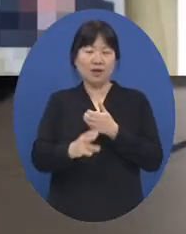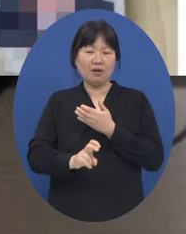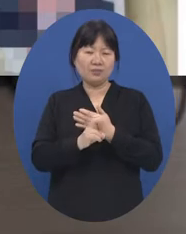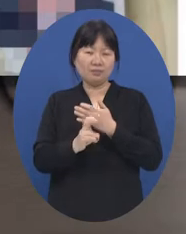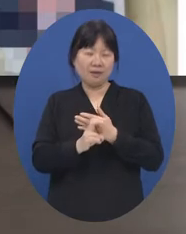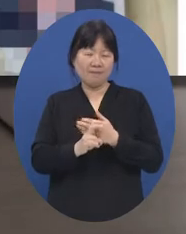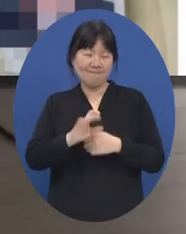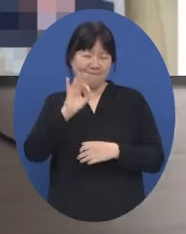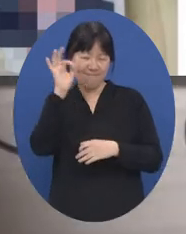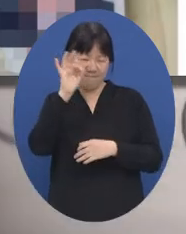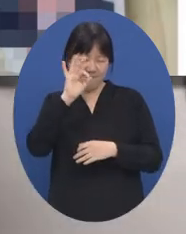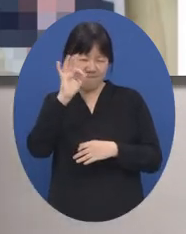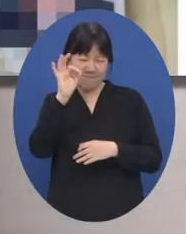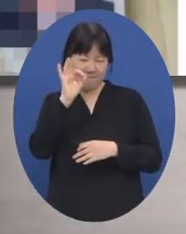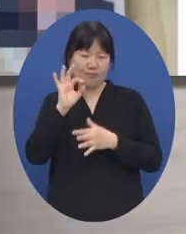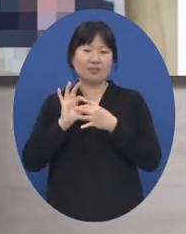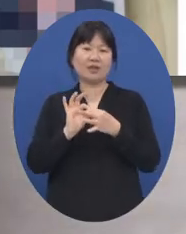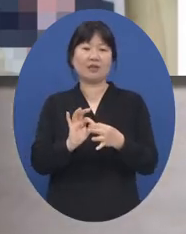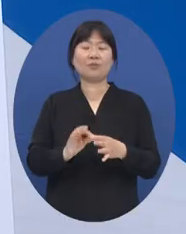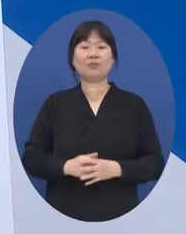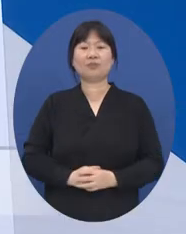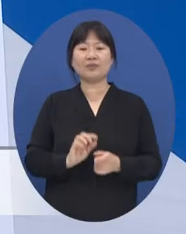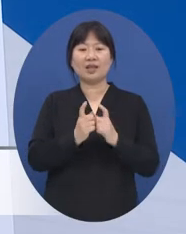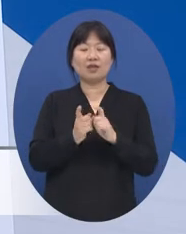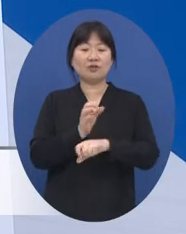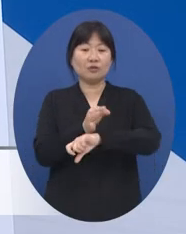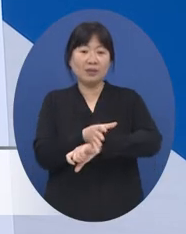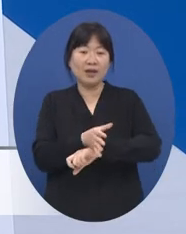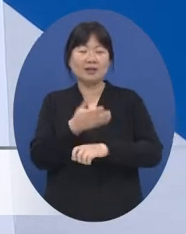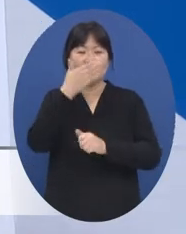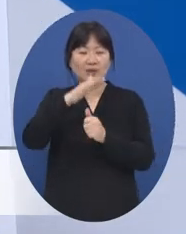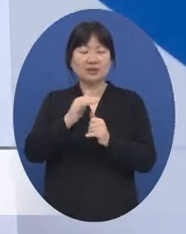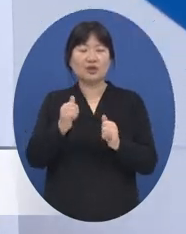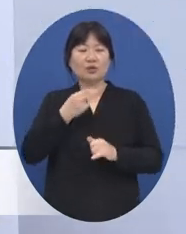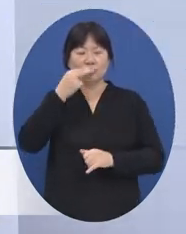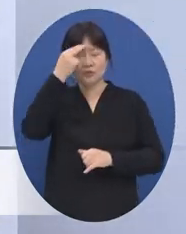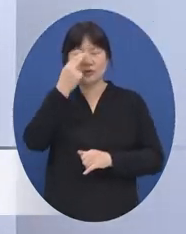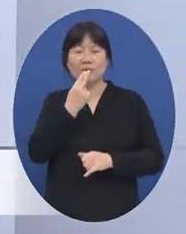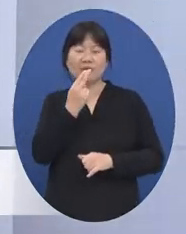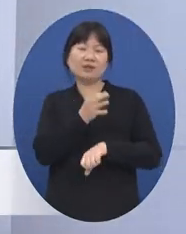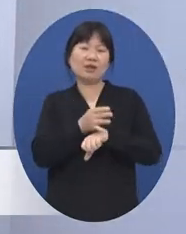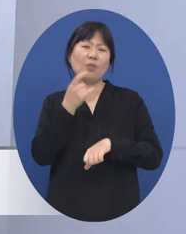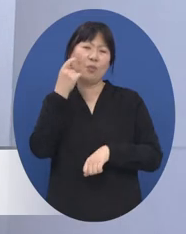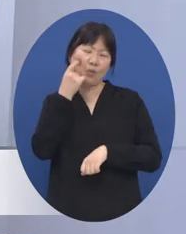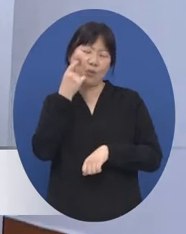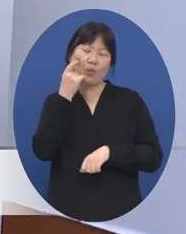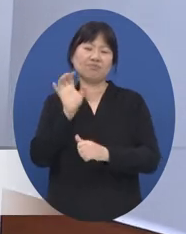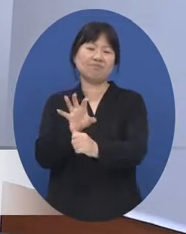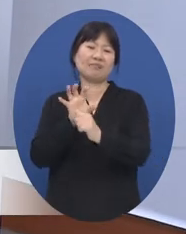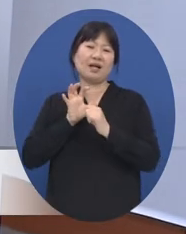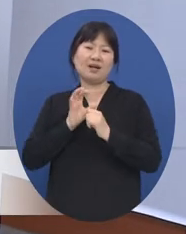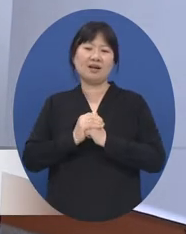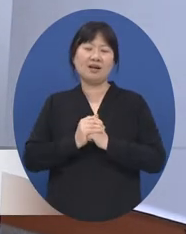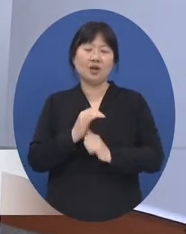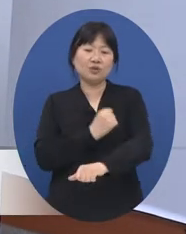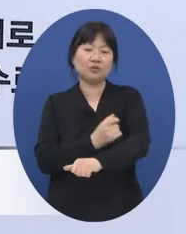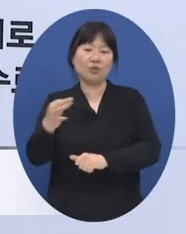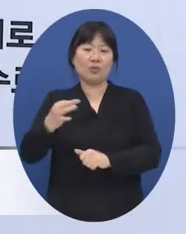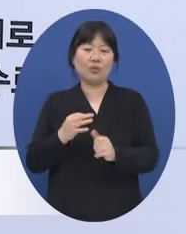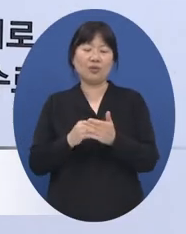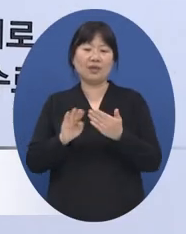불법 추심 도 서슴지 않았습니다 대리구매 는 청소년이 술이나 담배를 구입할 수 없다는 점을 악용해